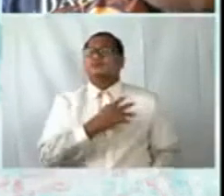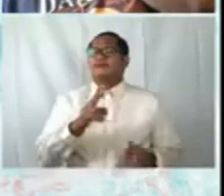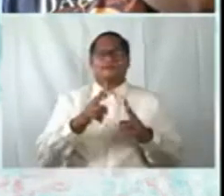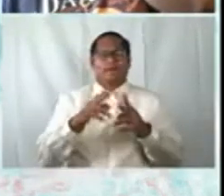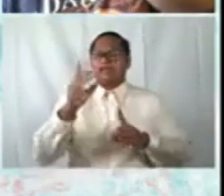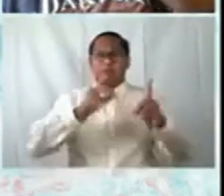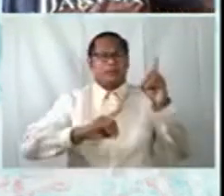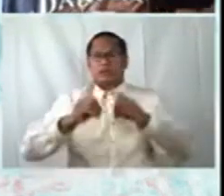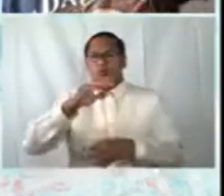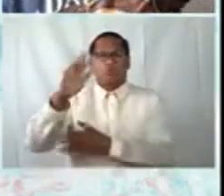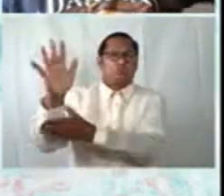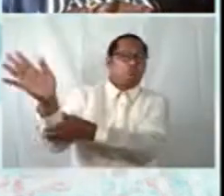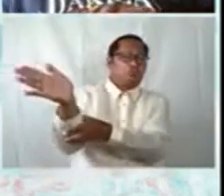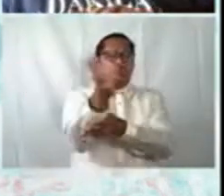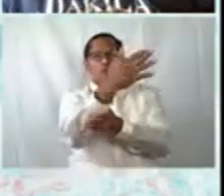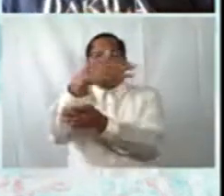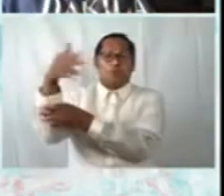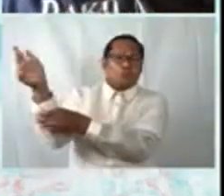watawat